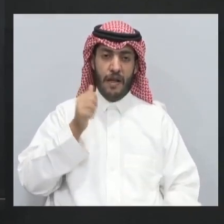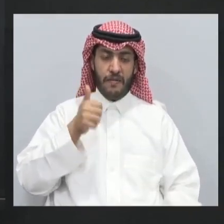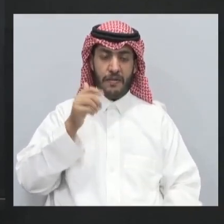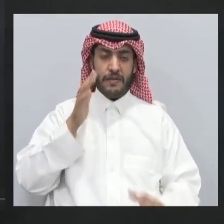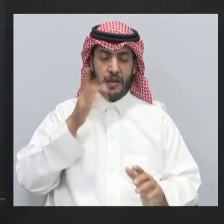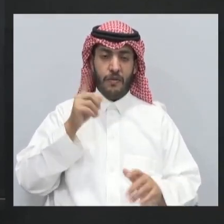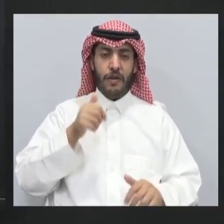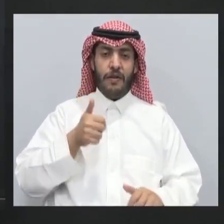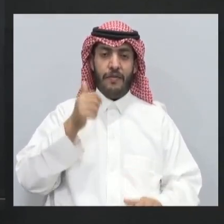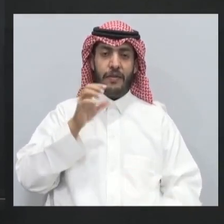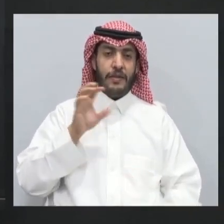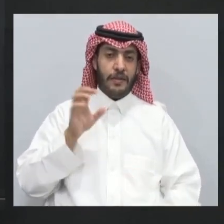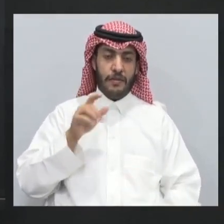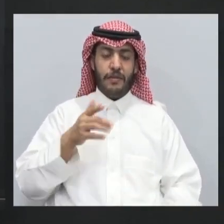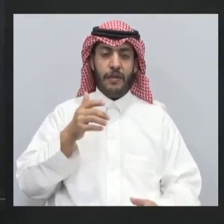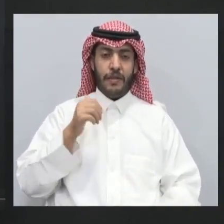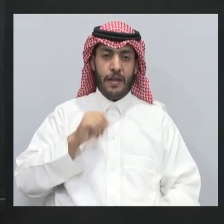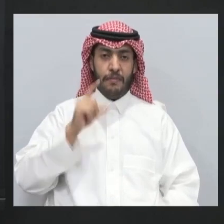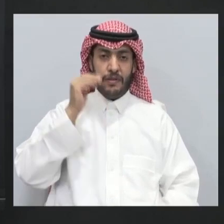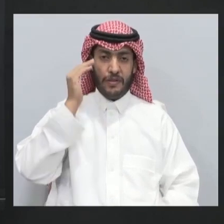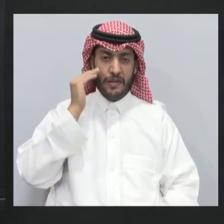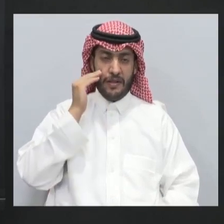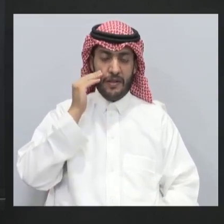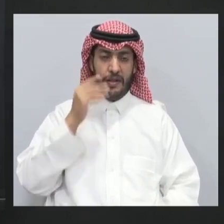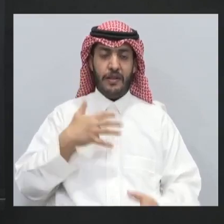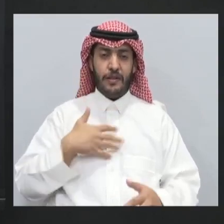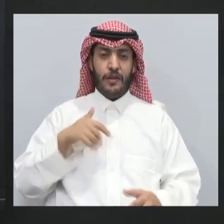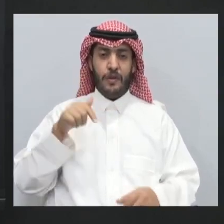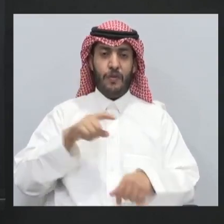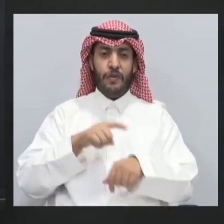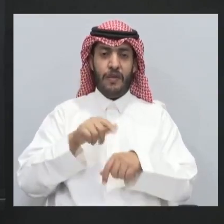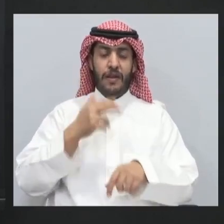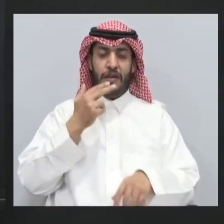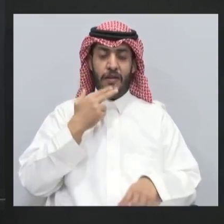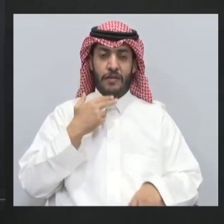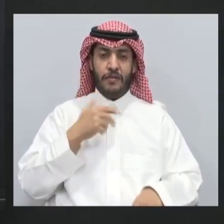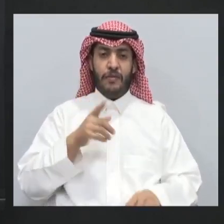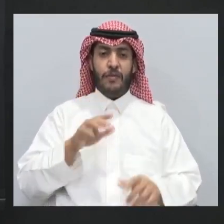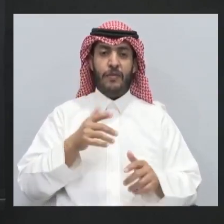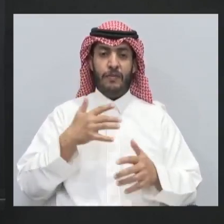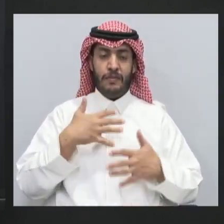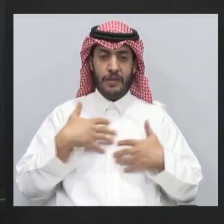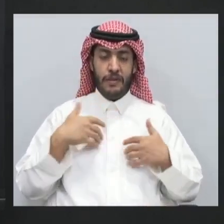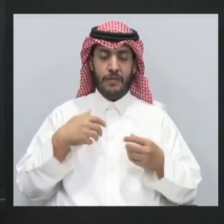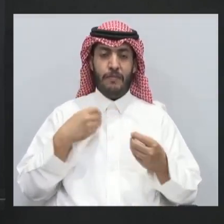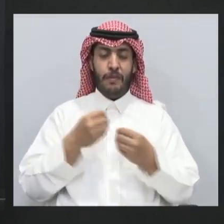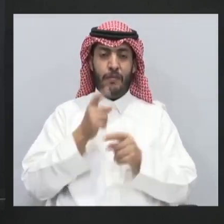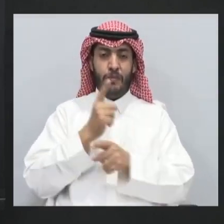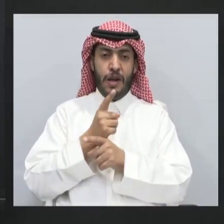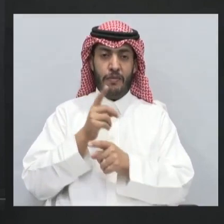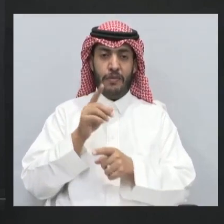صلاه واتم تسليم ابنائي الطلاب بنات الطالبات اسعد الله اوقاتكم بالخير والمسرات معكم